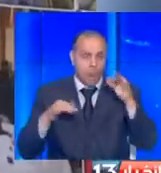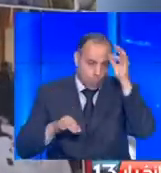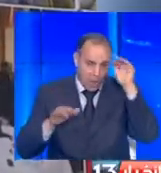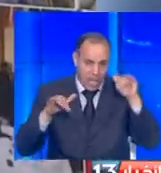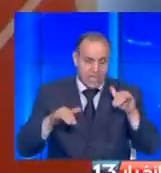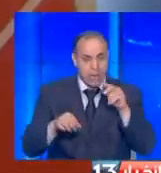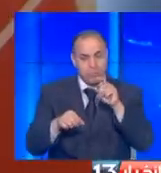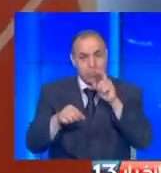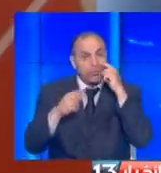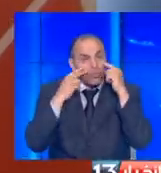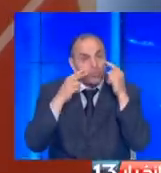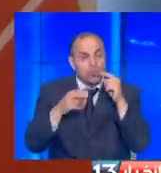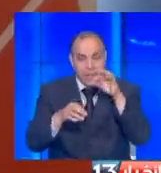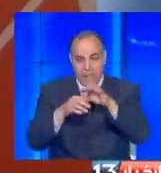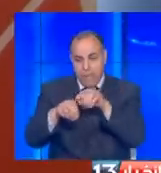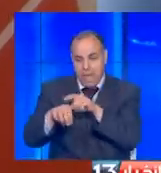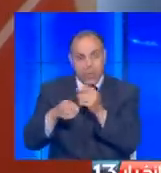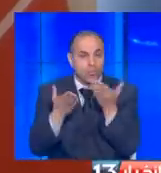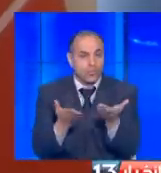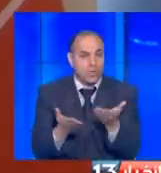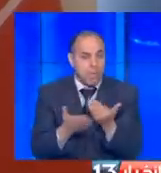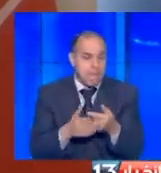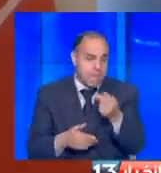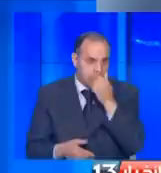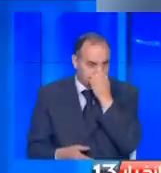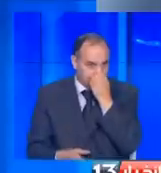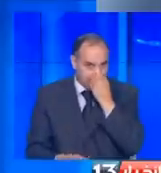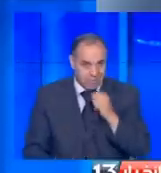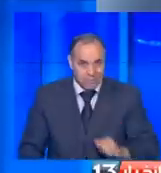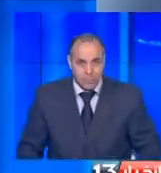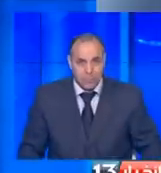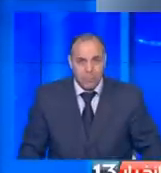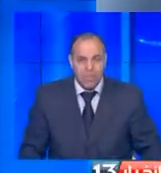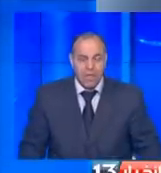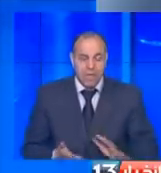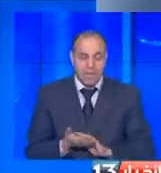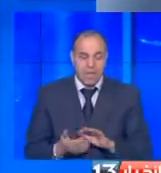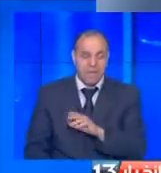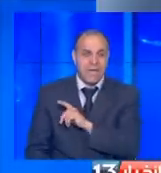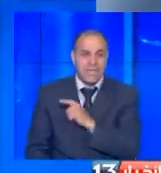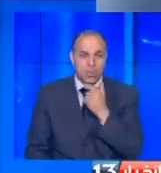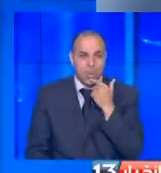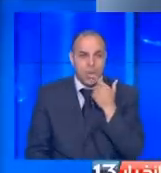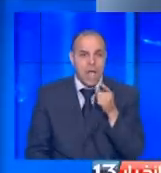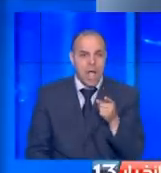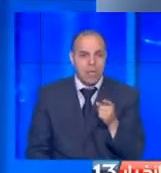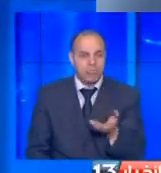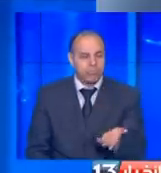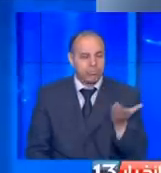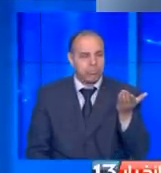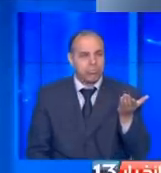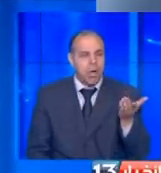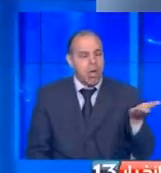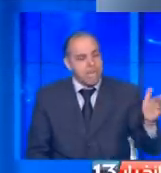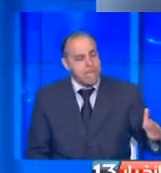للتونسيين للمشاركة في الانتخابات البلدية المنتظرة. في الأراضي الفلسطينية المحتلة ارتفعت